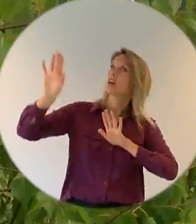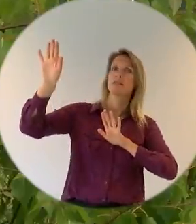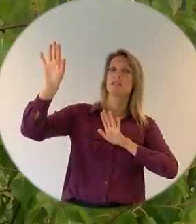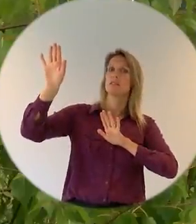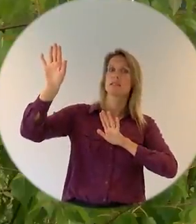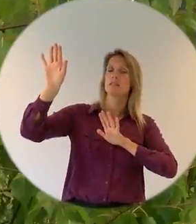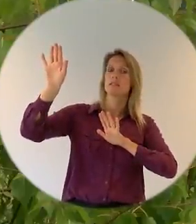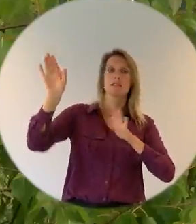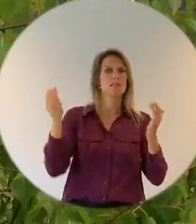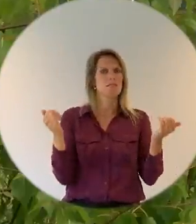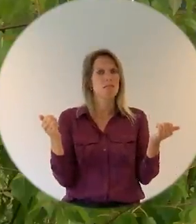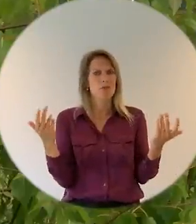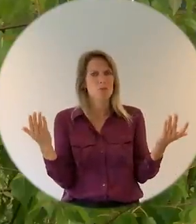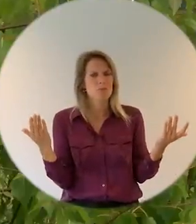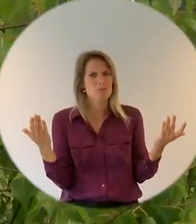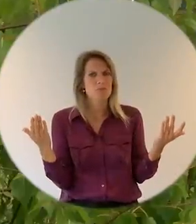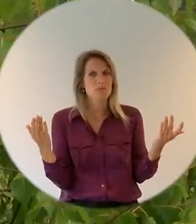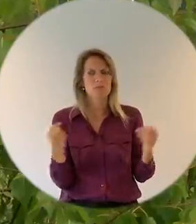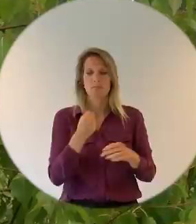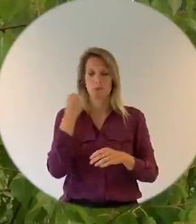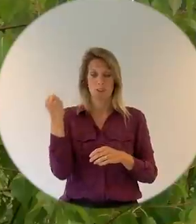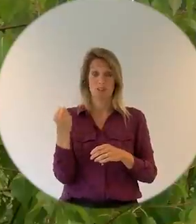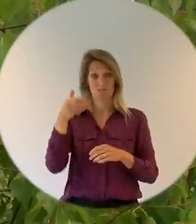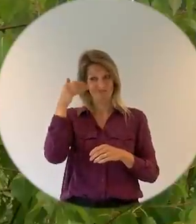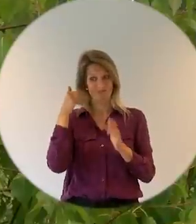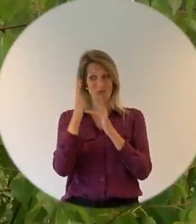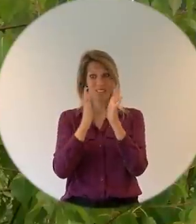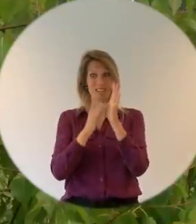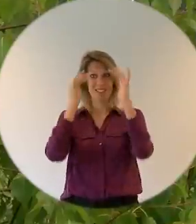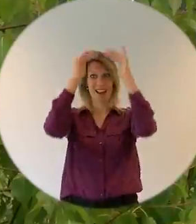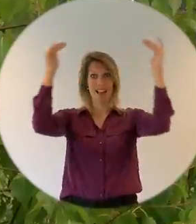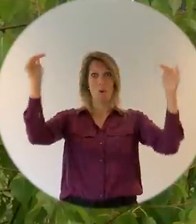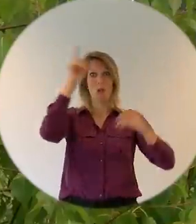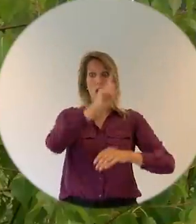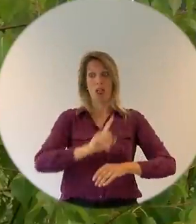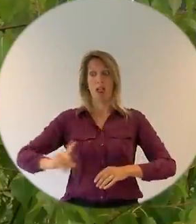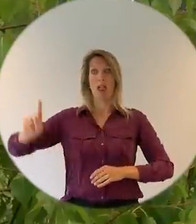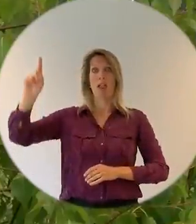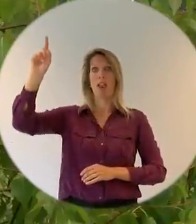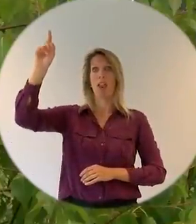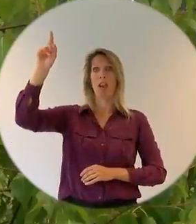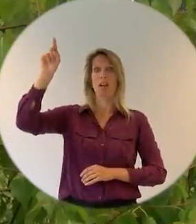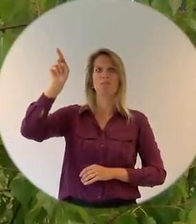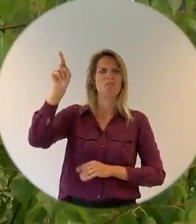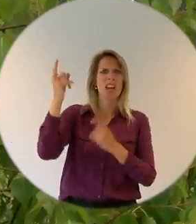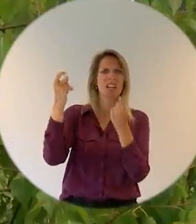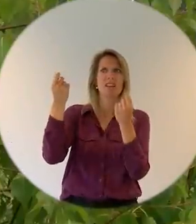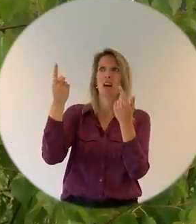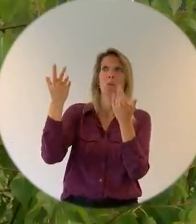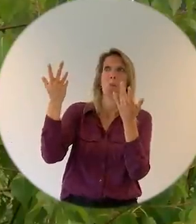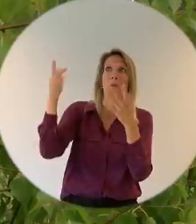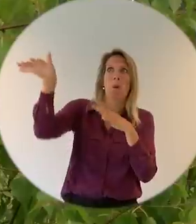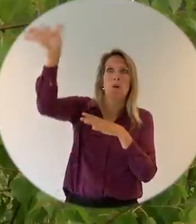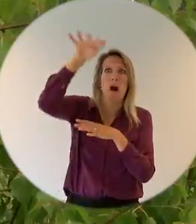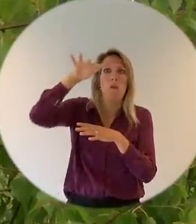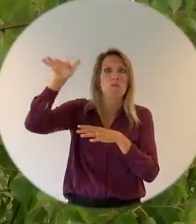En dat komt omdat toen Jezus naar de hemel ging, hij niet naar een of andere ruimte toe ging,